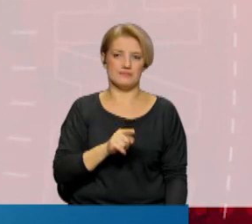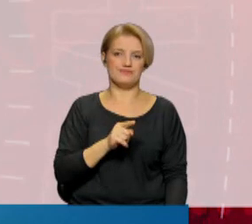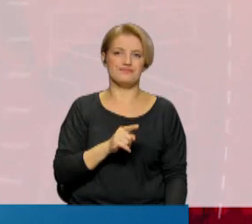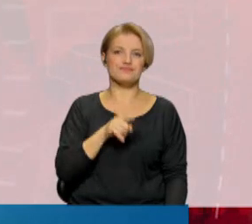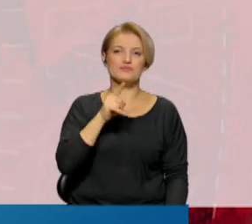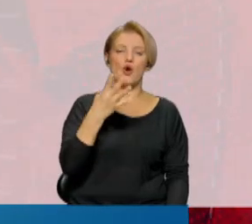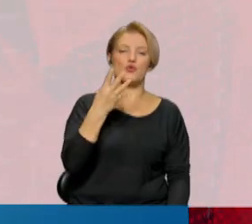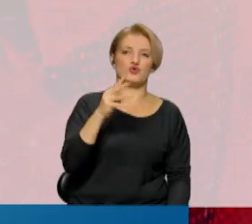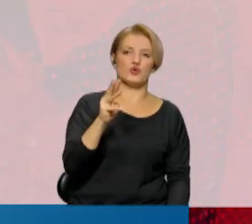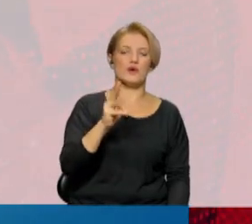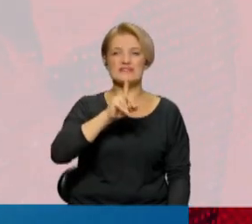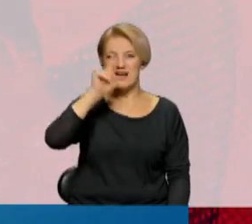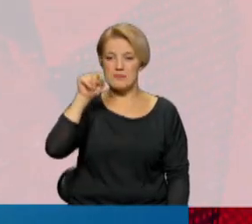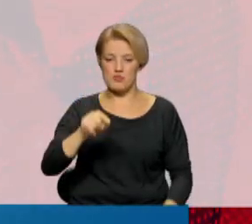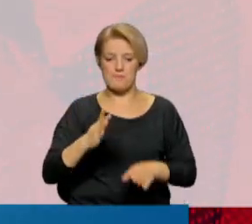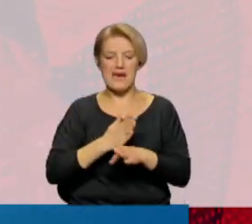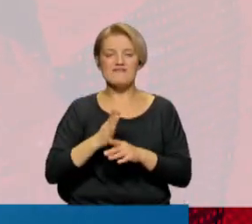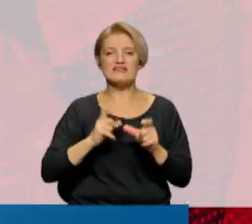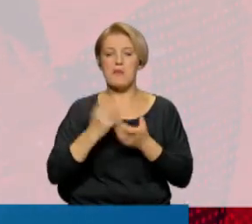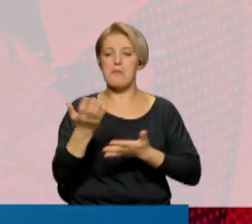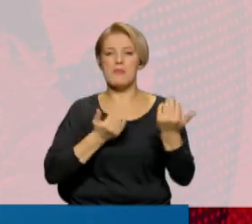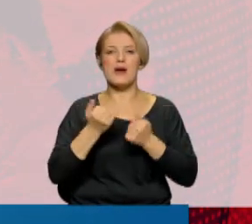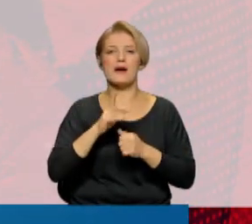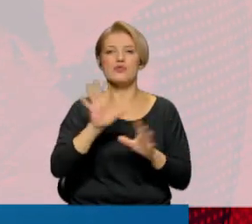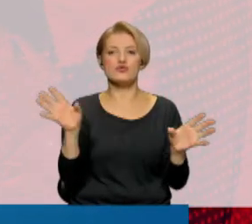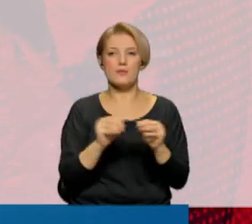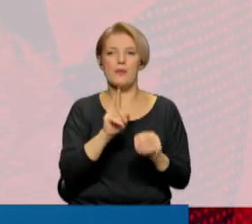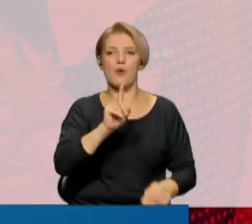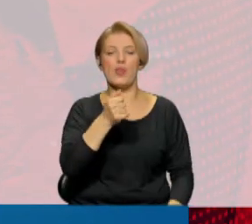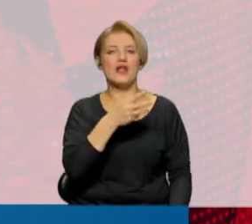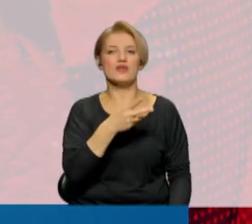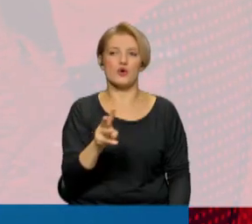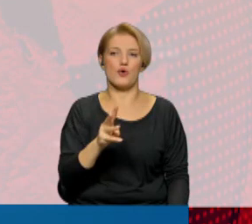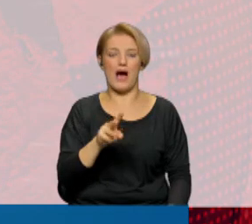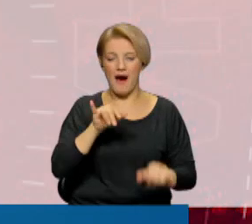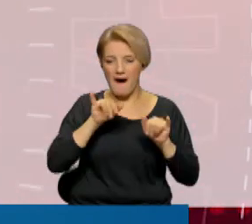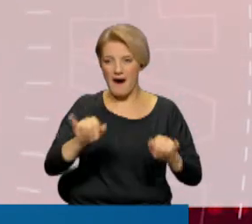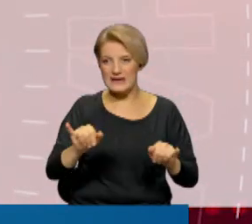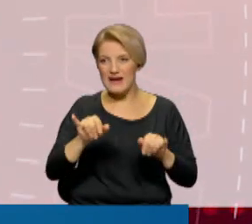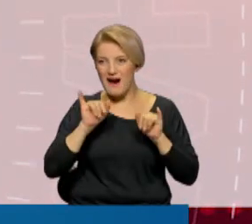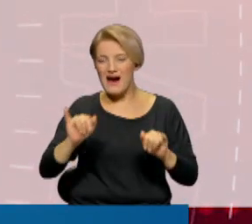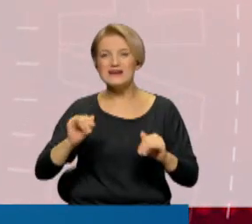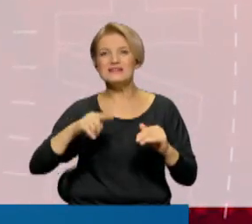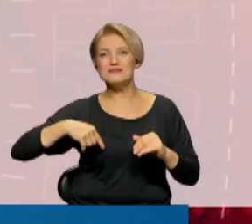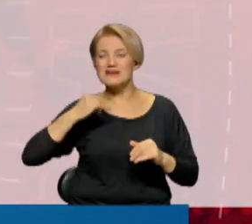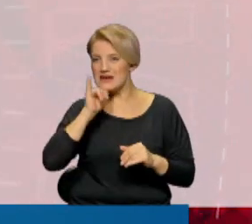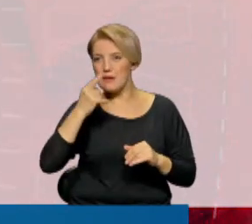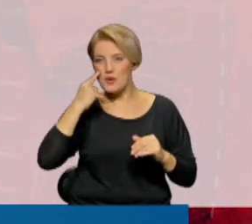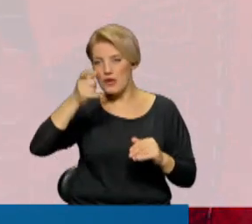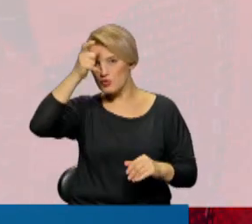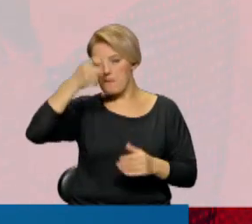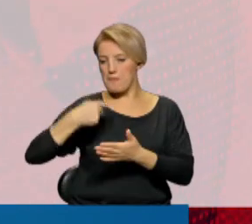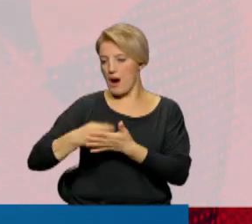şeftali 4 euro. Sadece bu meyve sebze alışverişinin bedeli 16 euro tutuyor. Aynı ürünler aynı miktarda Türkiye'deki bir